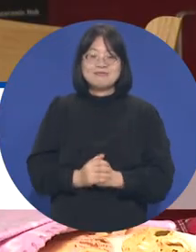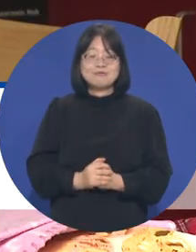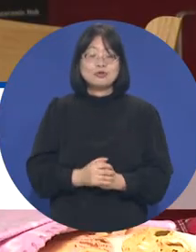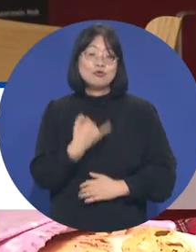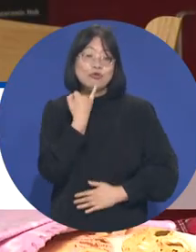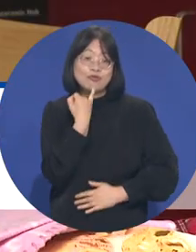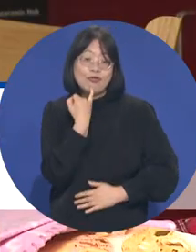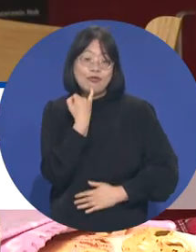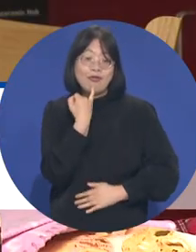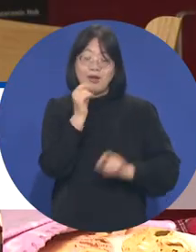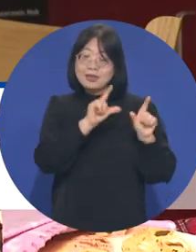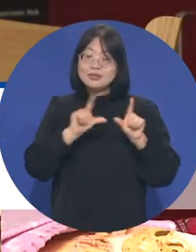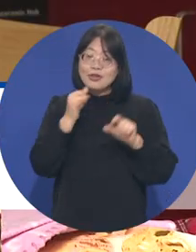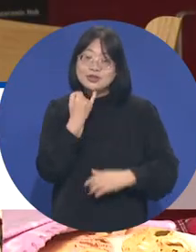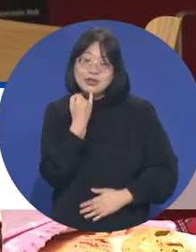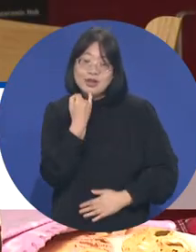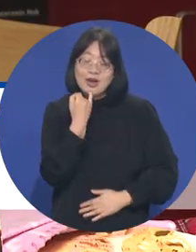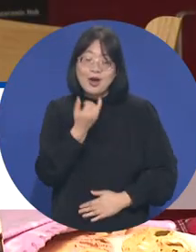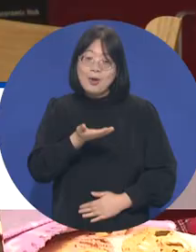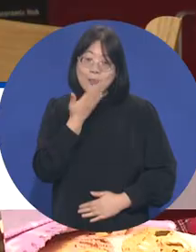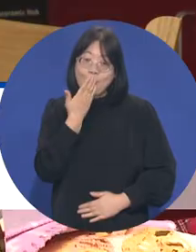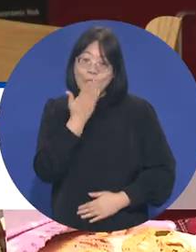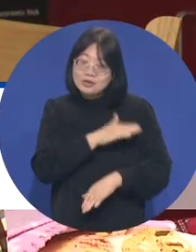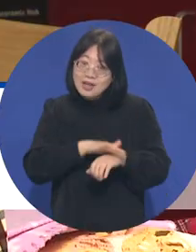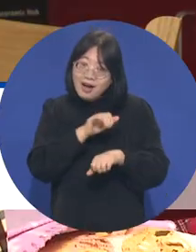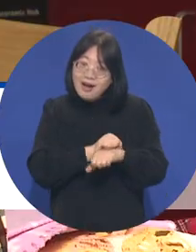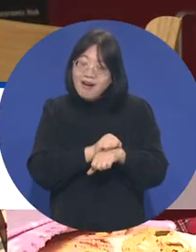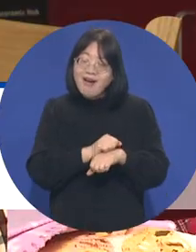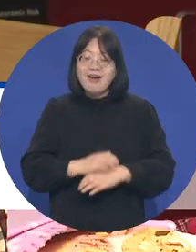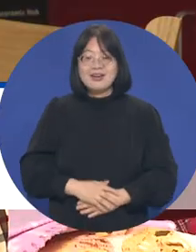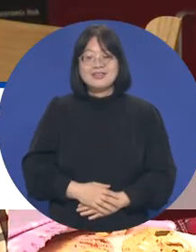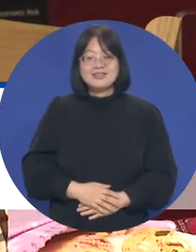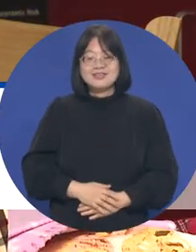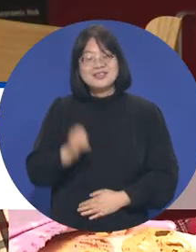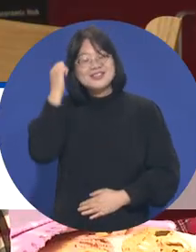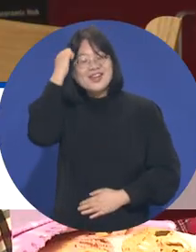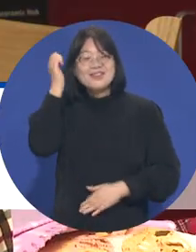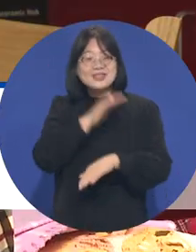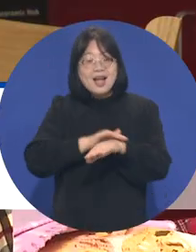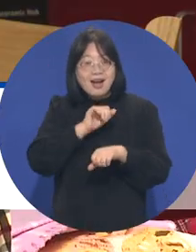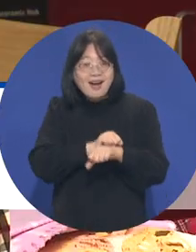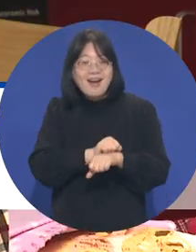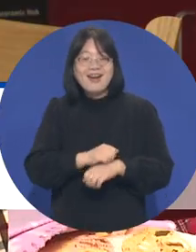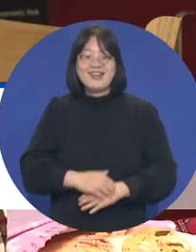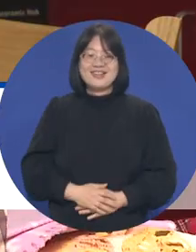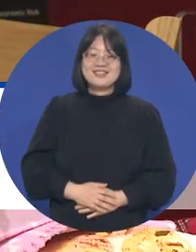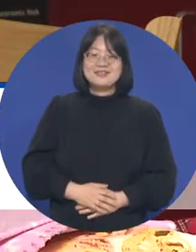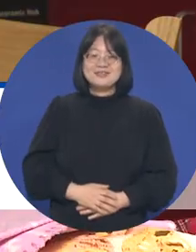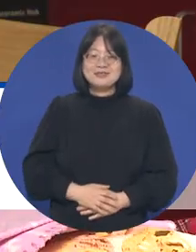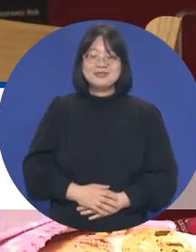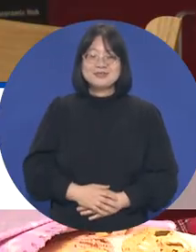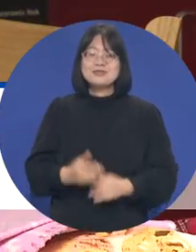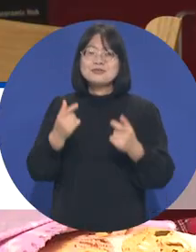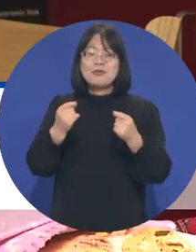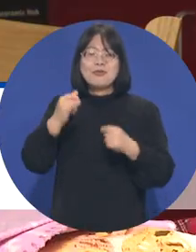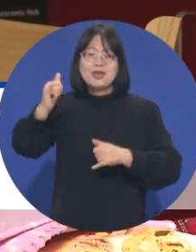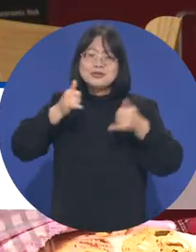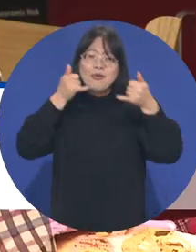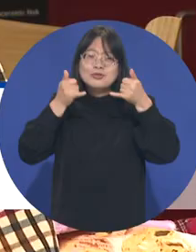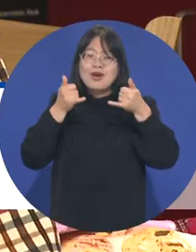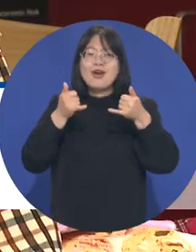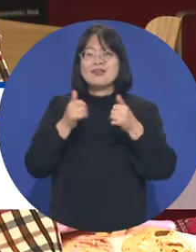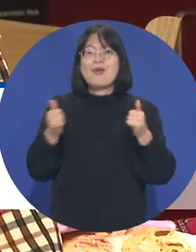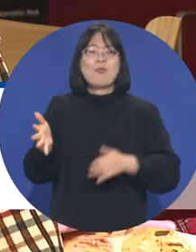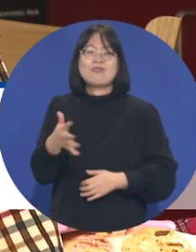괜찮으시냐, 지내기 괜찮으시냐, 뭐 밥은 잘 잡수시냐, 뭐 이제 잠은 잘 자냐, 뭐 누가 그렇게 전화를